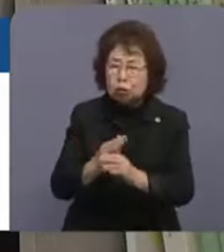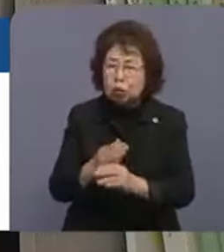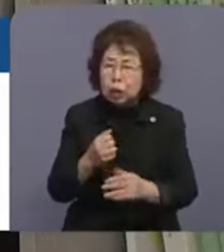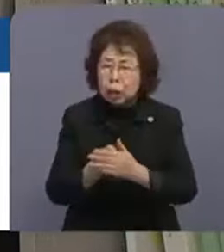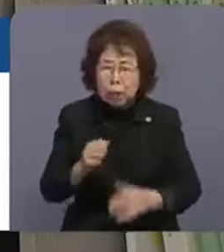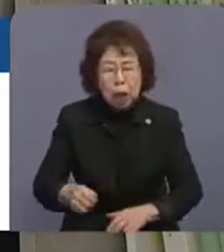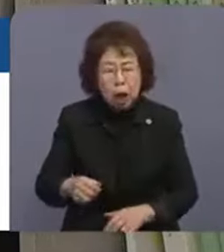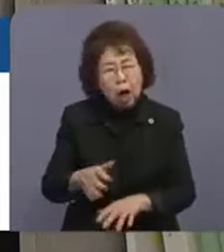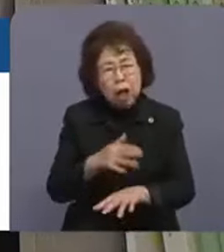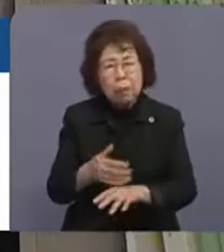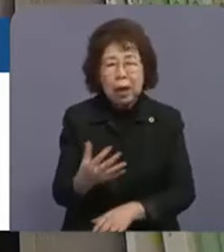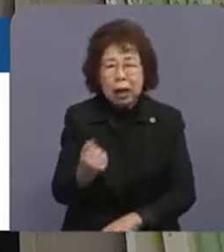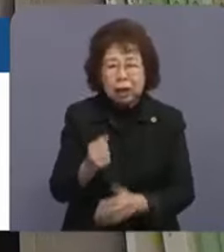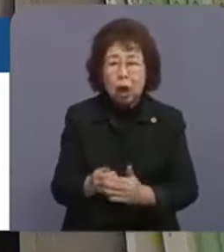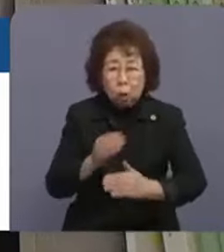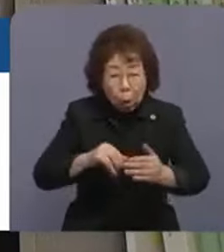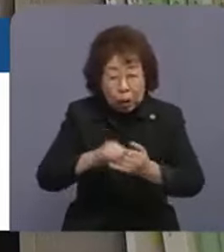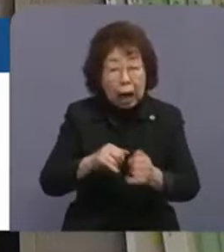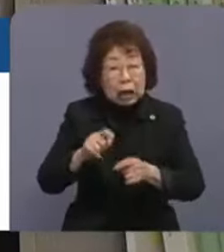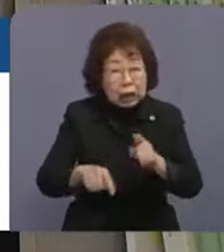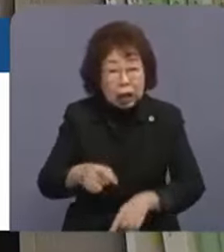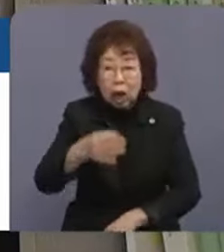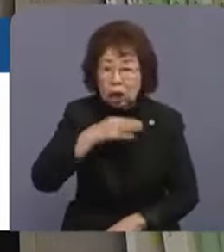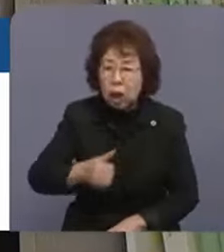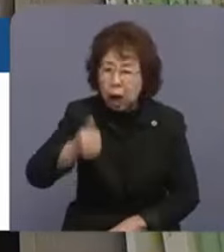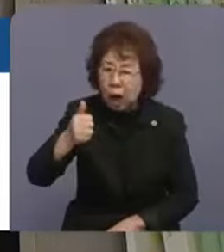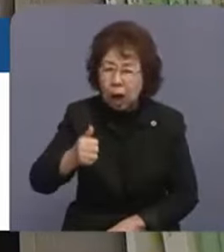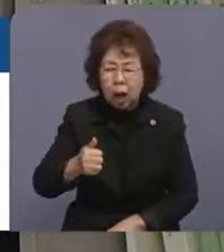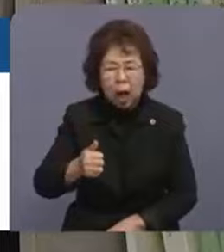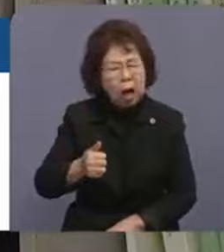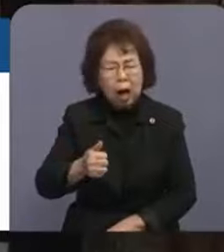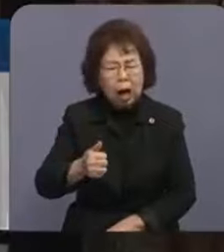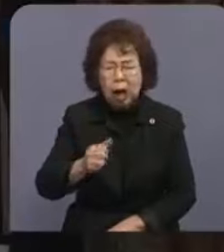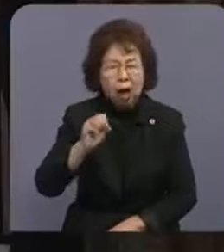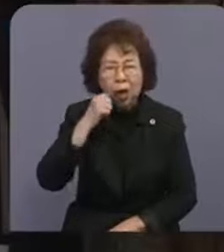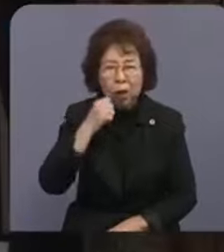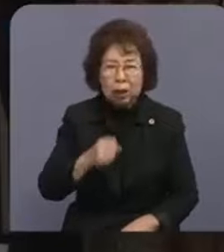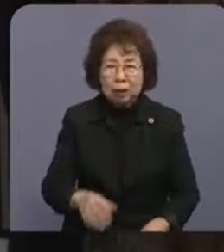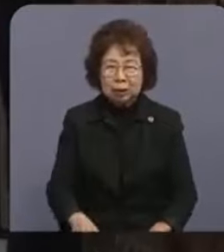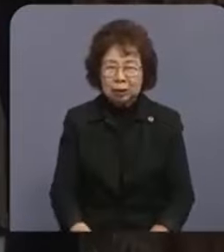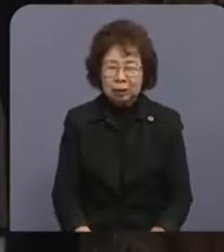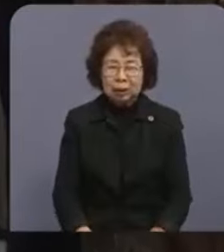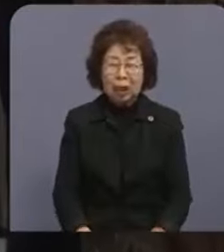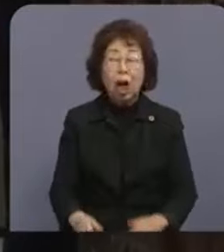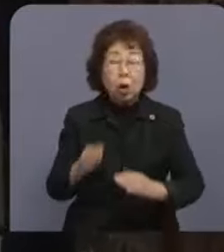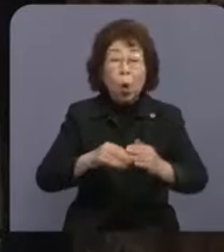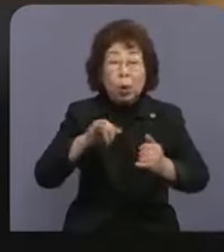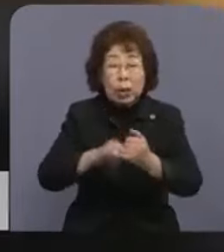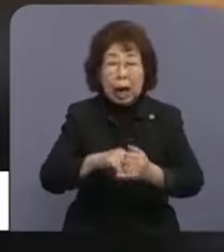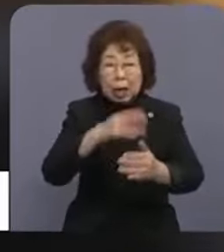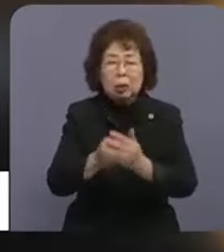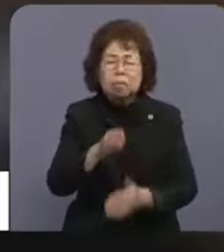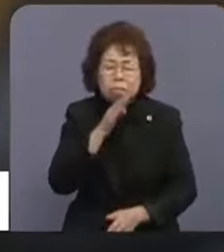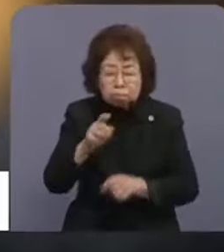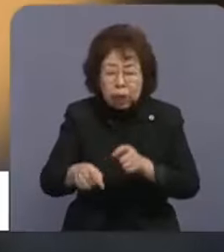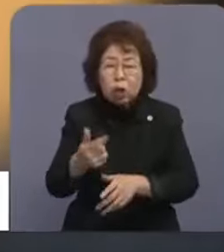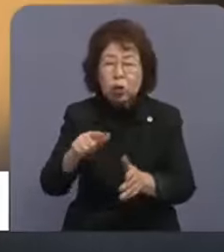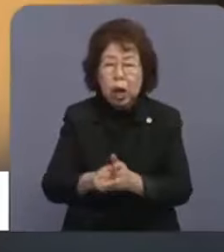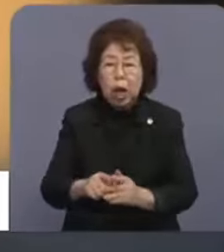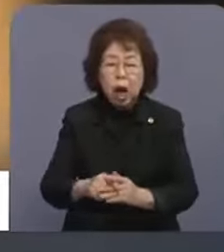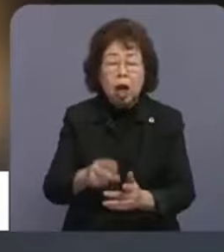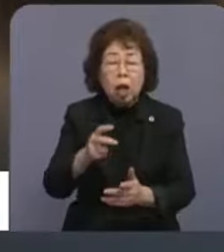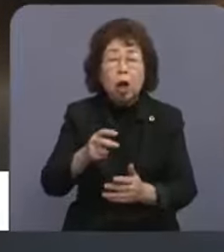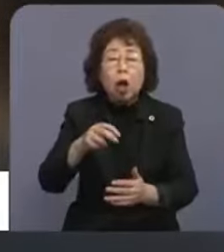시스템 갖고는 공약의 실효성 또 이행 가능성을 높이기는 어렵습니다. 공약을 내실화하려면